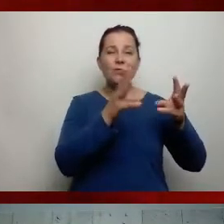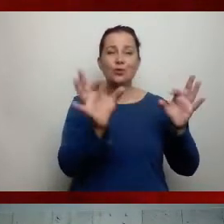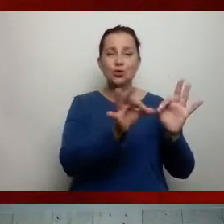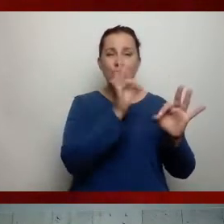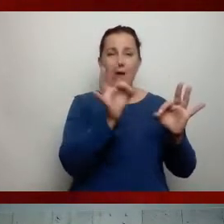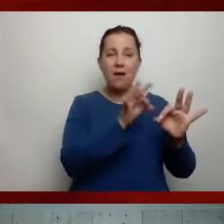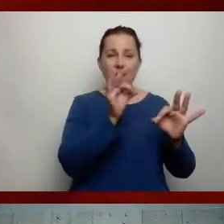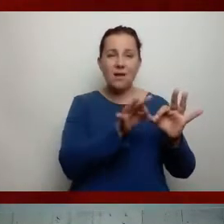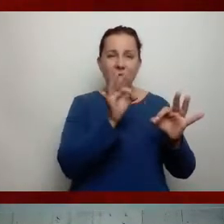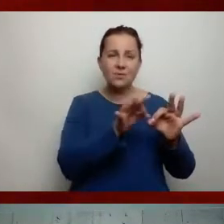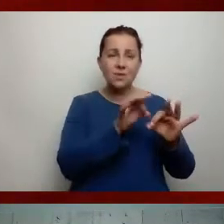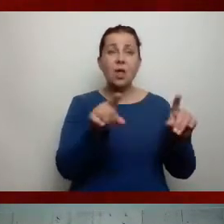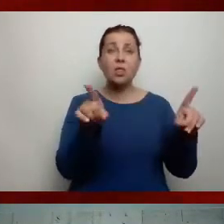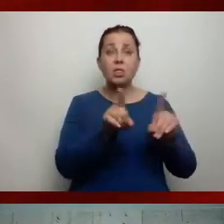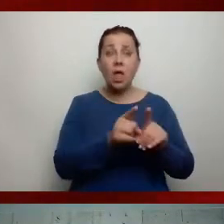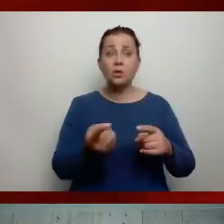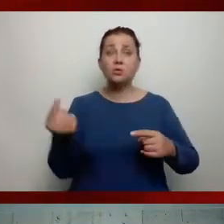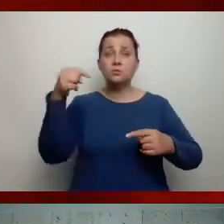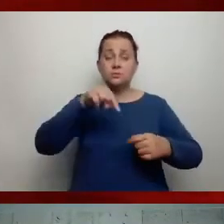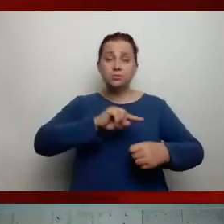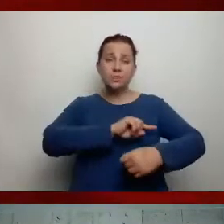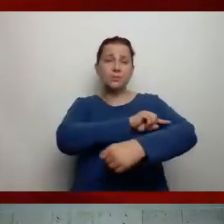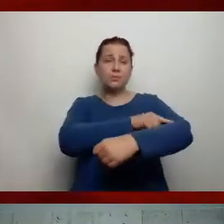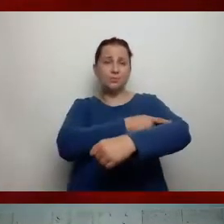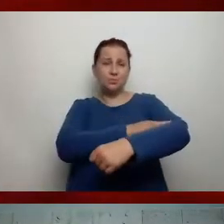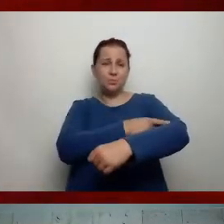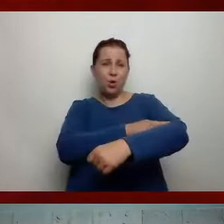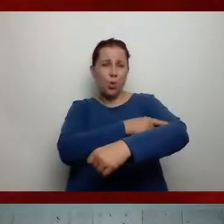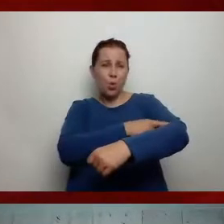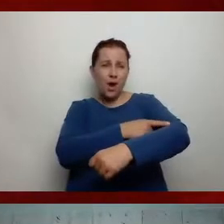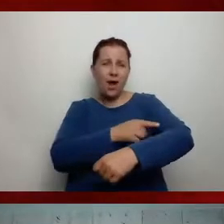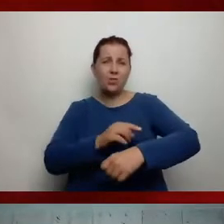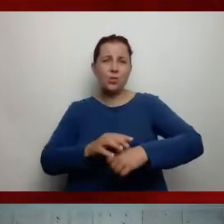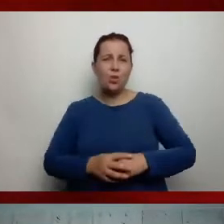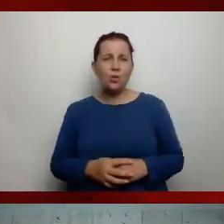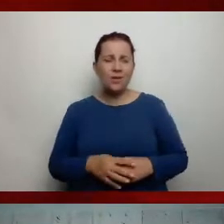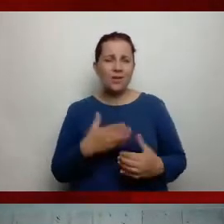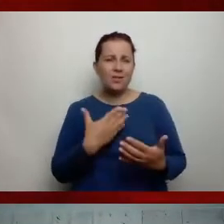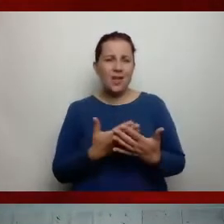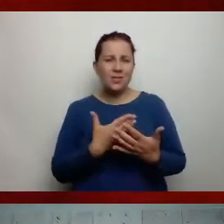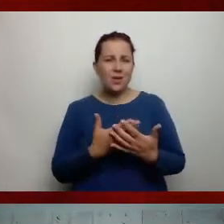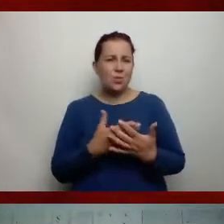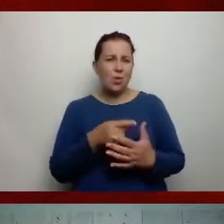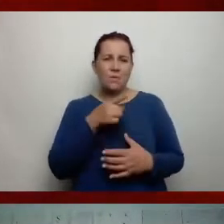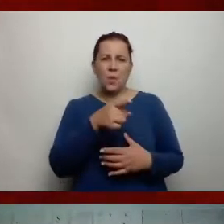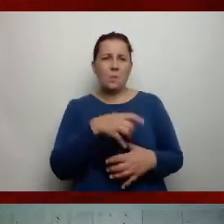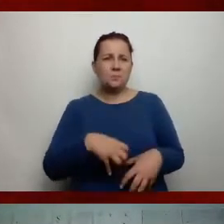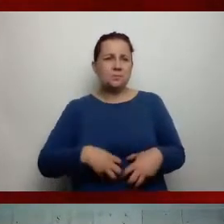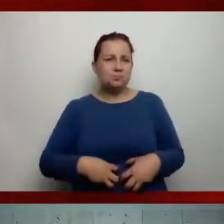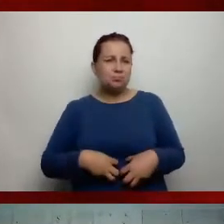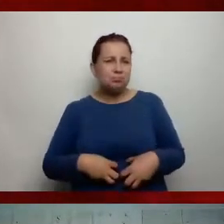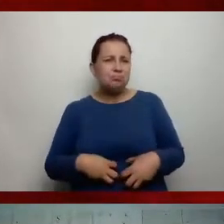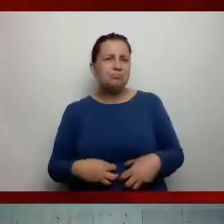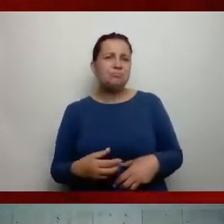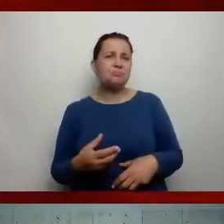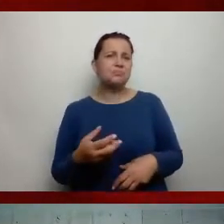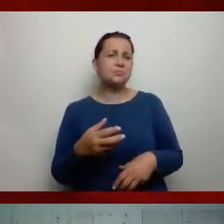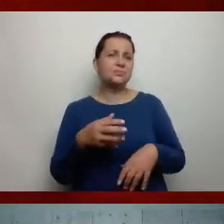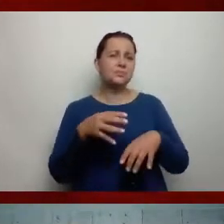się prokurator Skurwy, prawda, czyli ta groteska, myślę, że